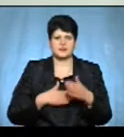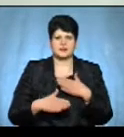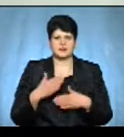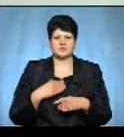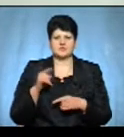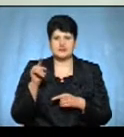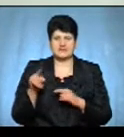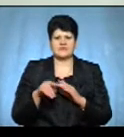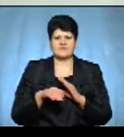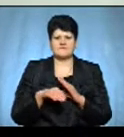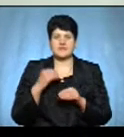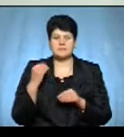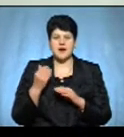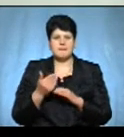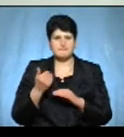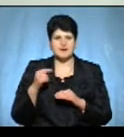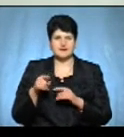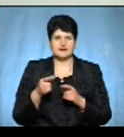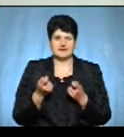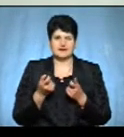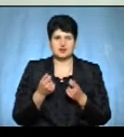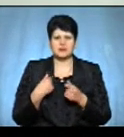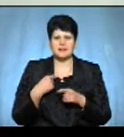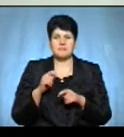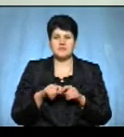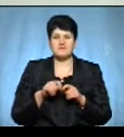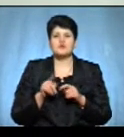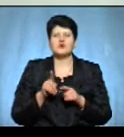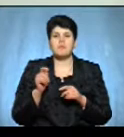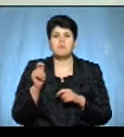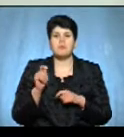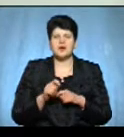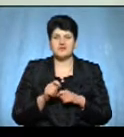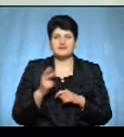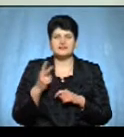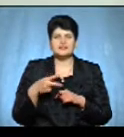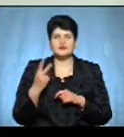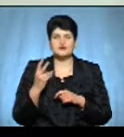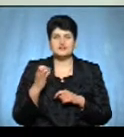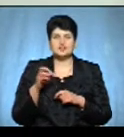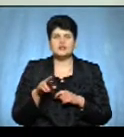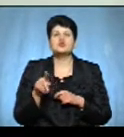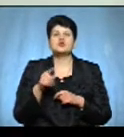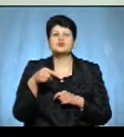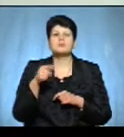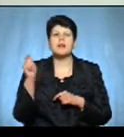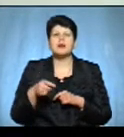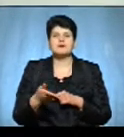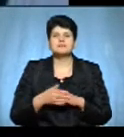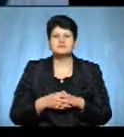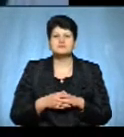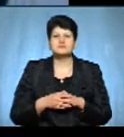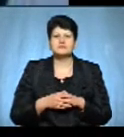тішуся, що це твій вибір. А перед тим він так трішки перевіряв, чого я приїхав. Як 22 січня він казав, чого ти сюди